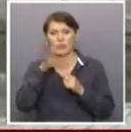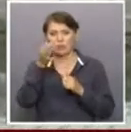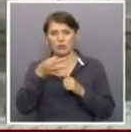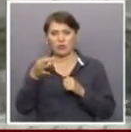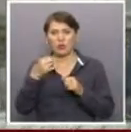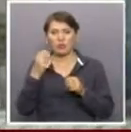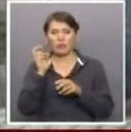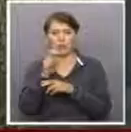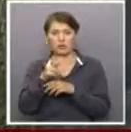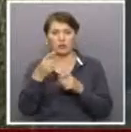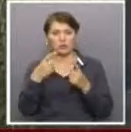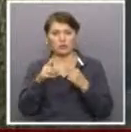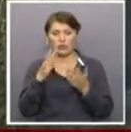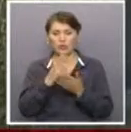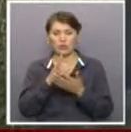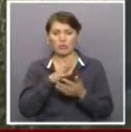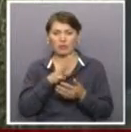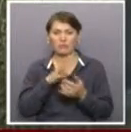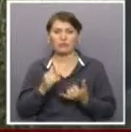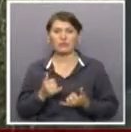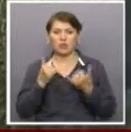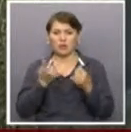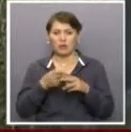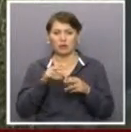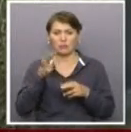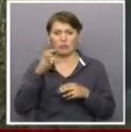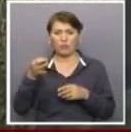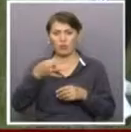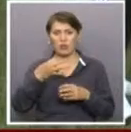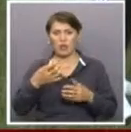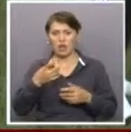барып тағзым ету бір бөлек парыз. Айта кетейік, Псков облысында тұратын